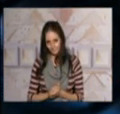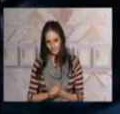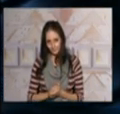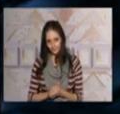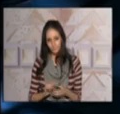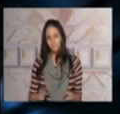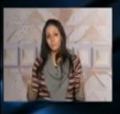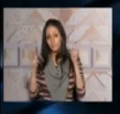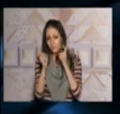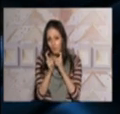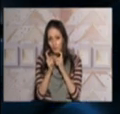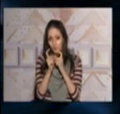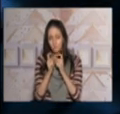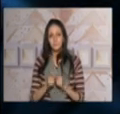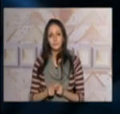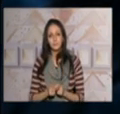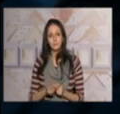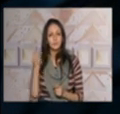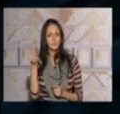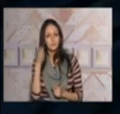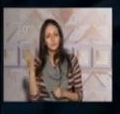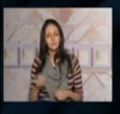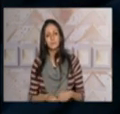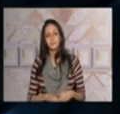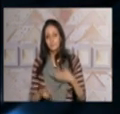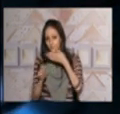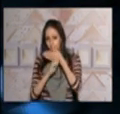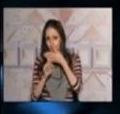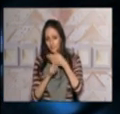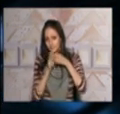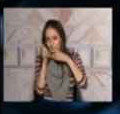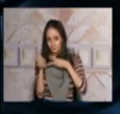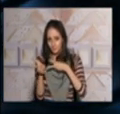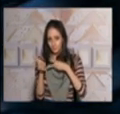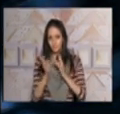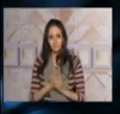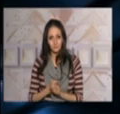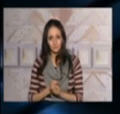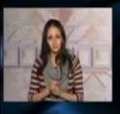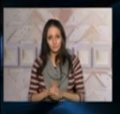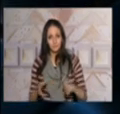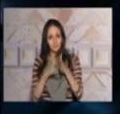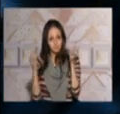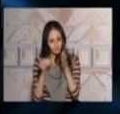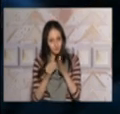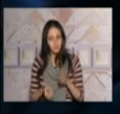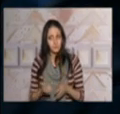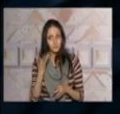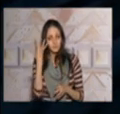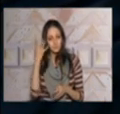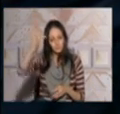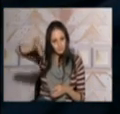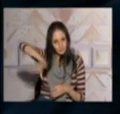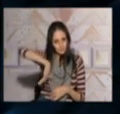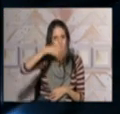كان بيطلع من الغردقه رحلات بالاتوبيس تاخد حوالي 4 ساعات، الصبحيه بتطلع الصبحيه، الفجر بتطلع الاقصر